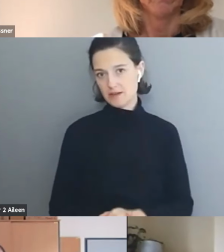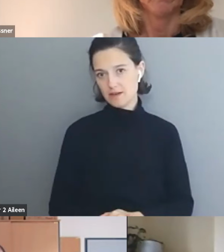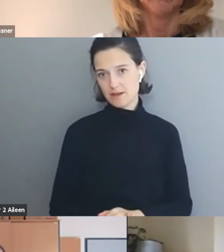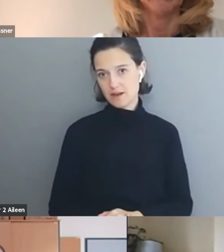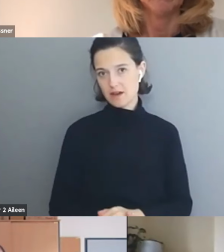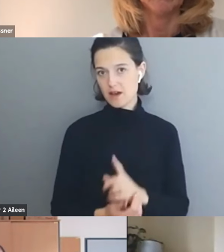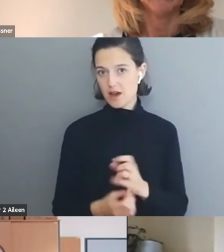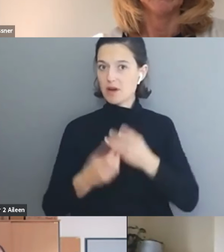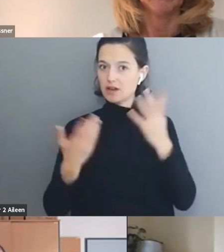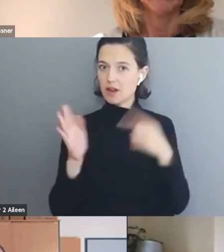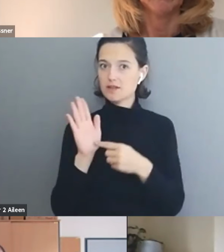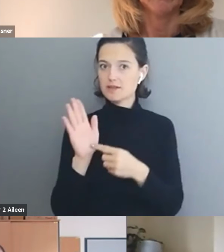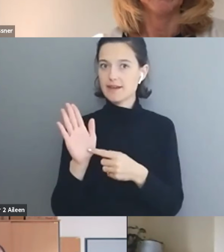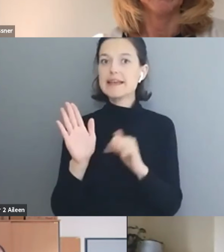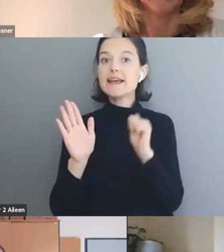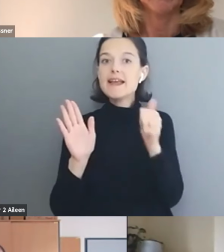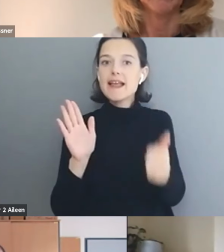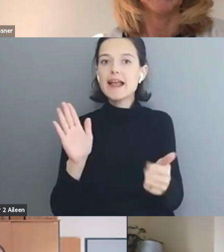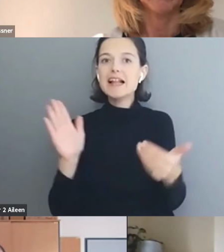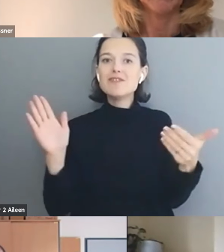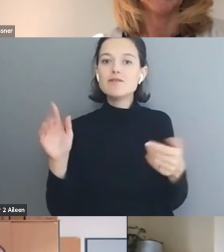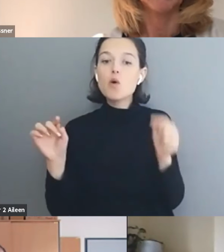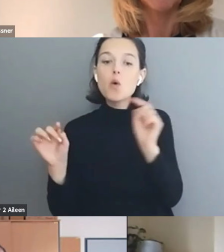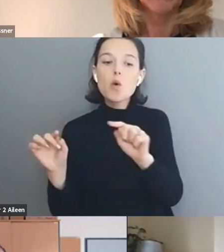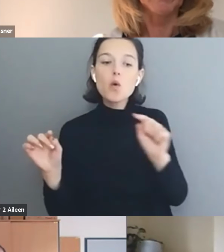denn Hilfe gefunden werden kann.